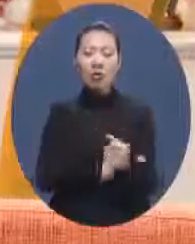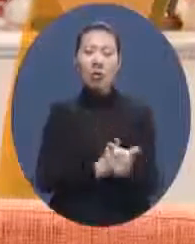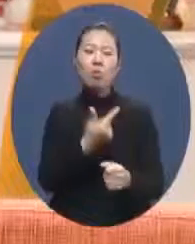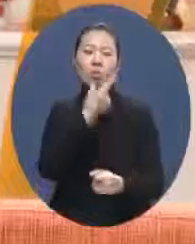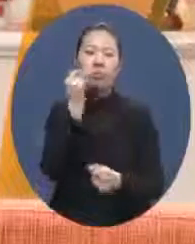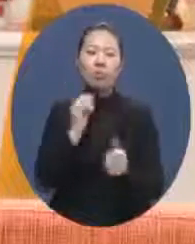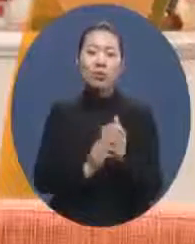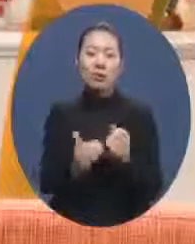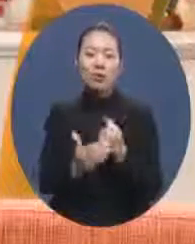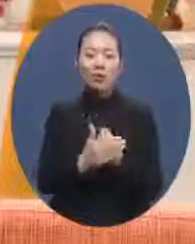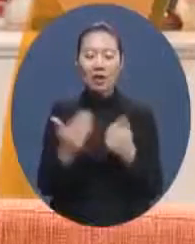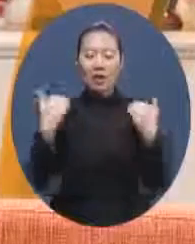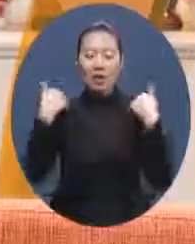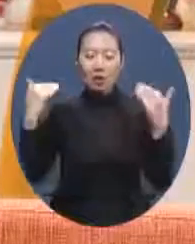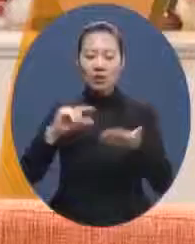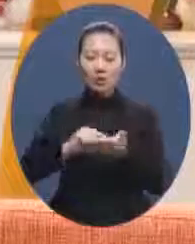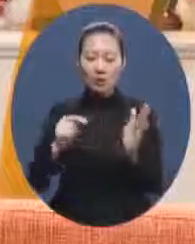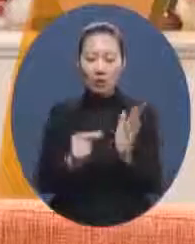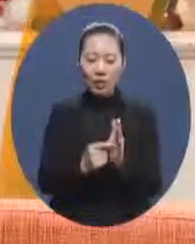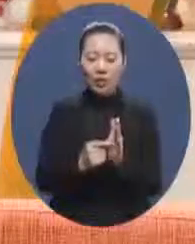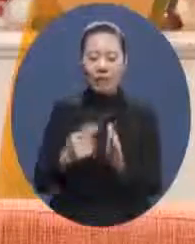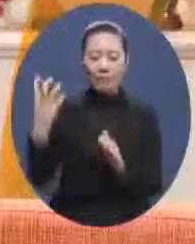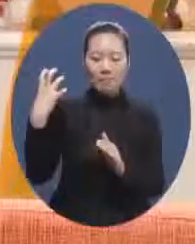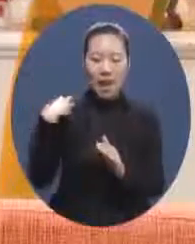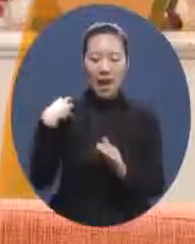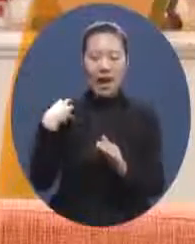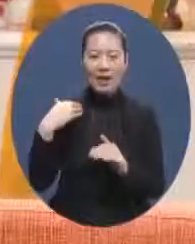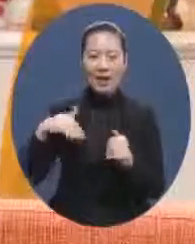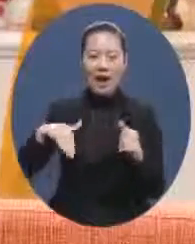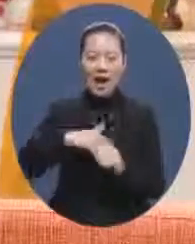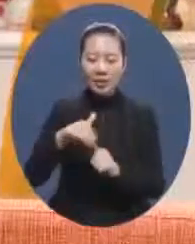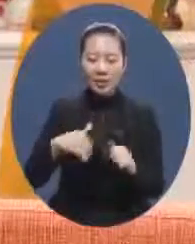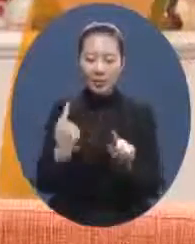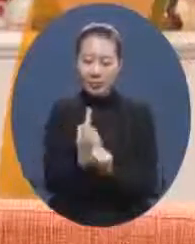어른이 적절히 어떤 책임을 져주고 환경 조정을 꾀해 주시는 게 정말 중요합니다.